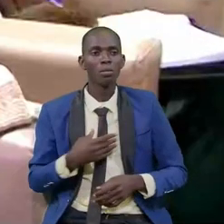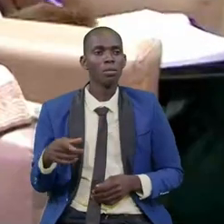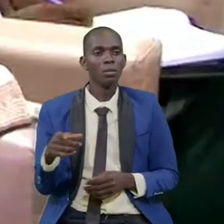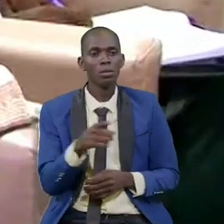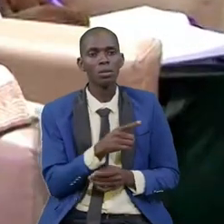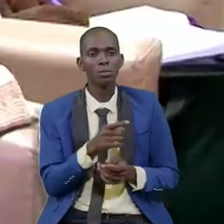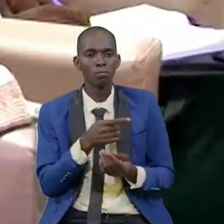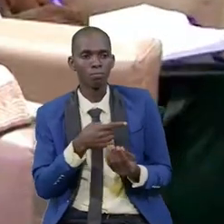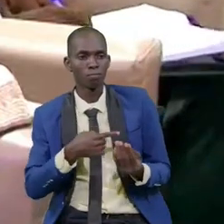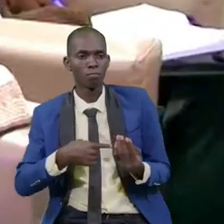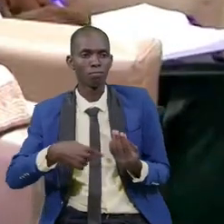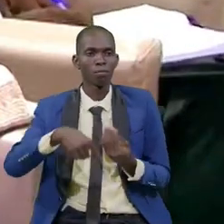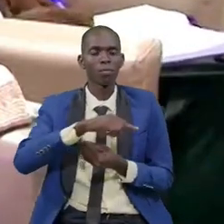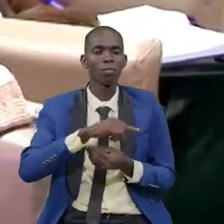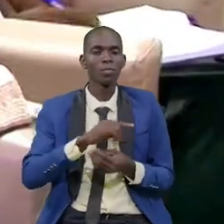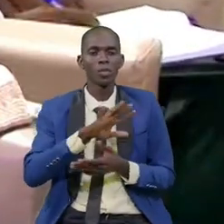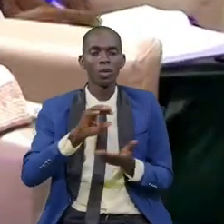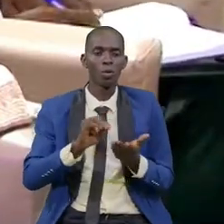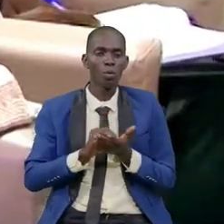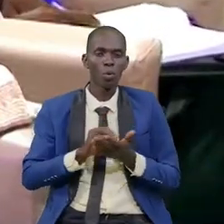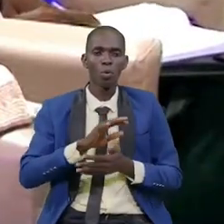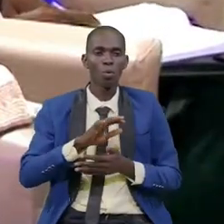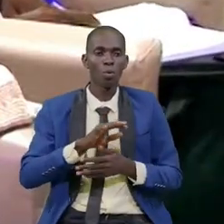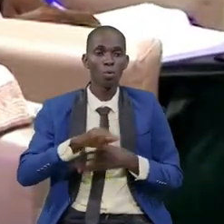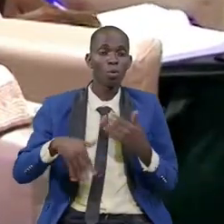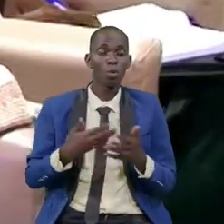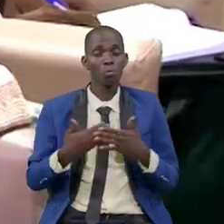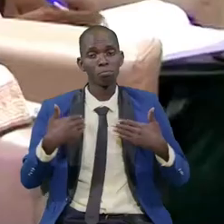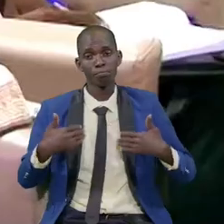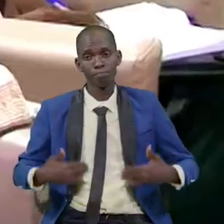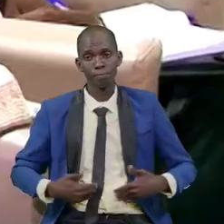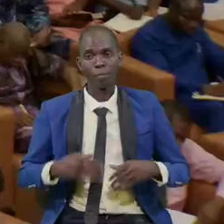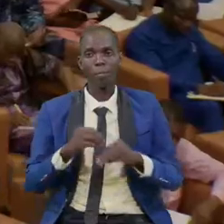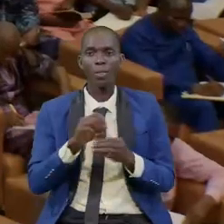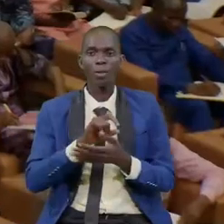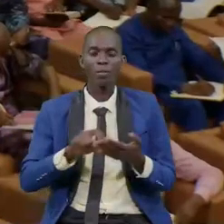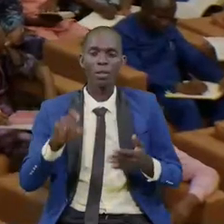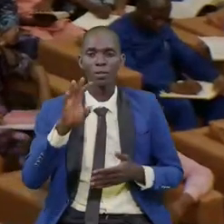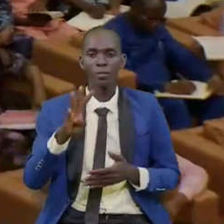aussi leur corps tout entier. Voilà le verset 4.